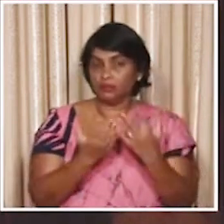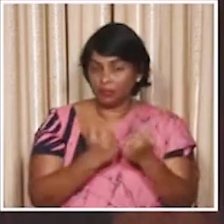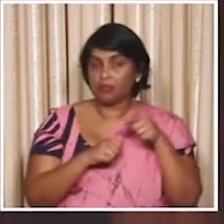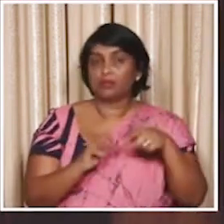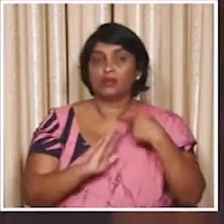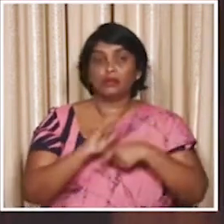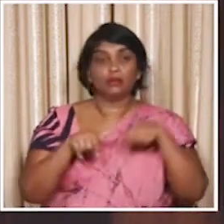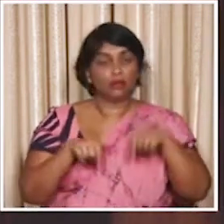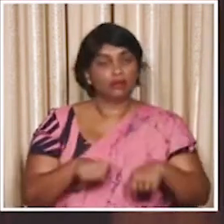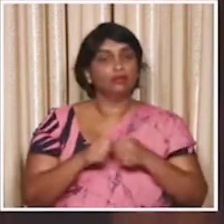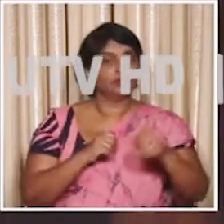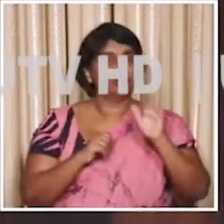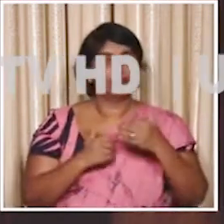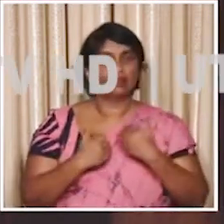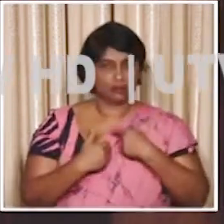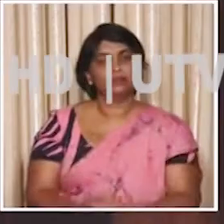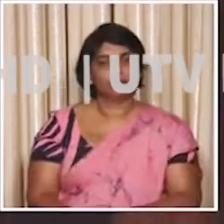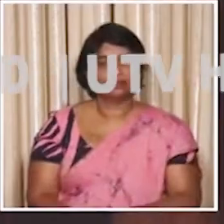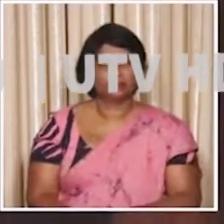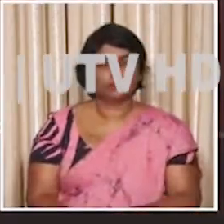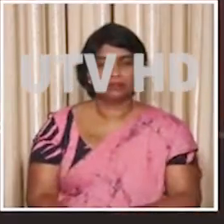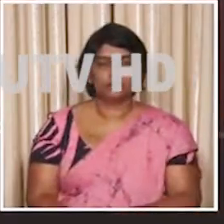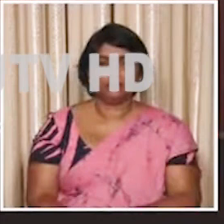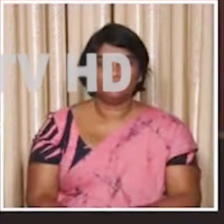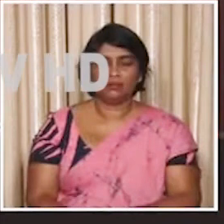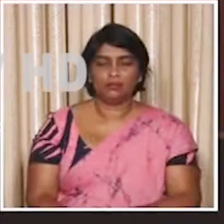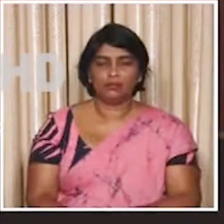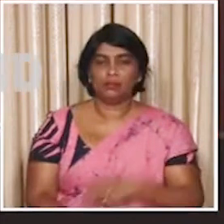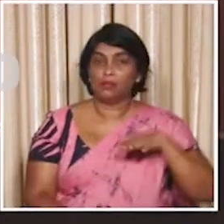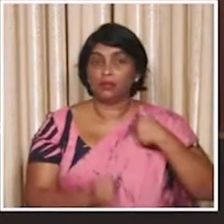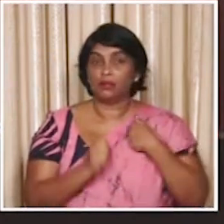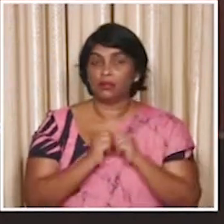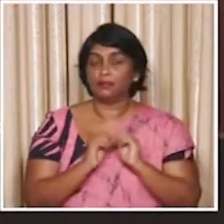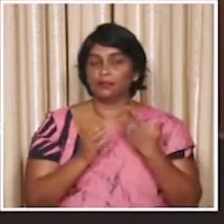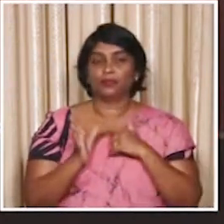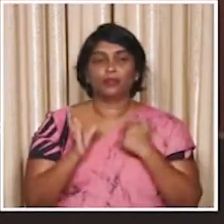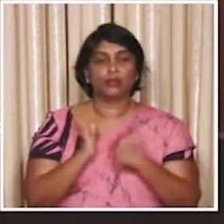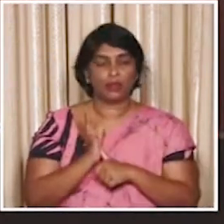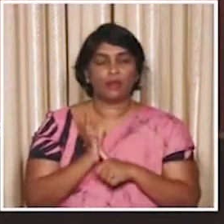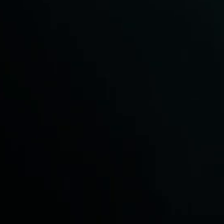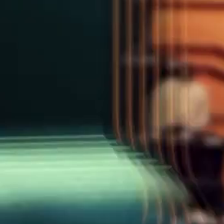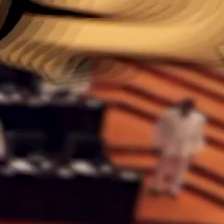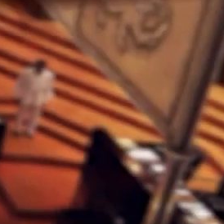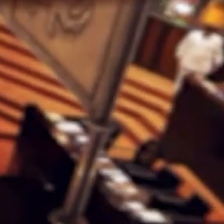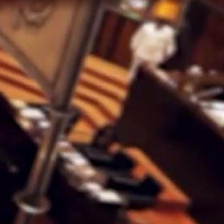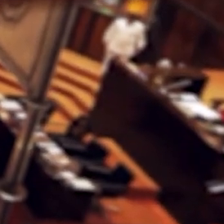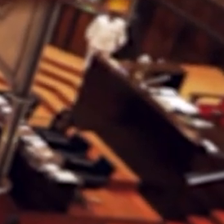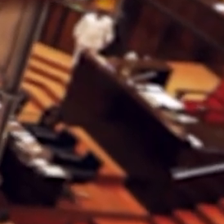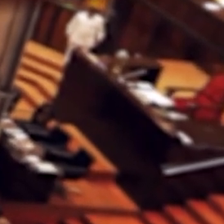ඉඳ තමයි රටක් අදත් මේ වෙනුවෙන් තියෙන්නේ. අපි ඒක කියන ඕන දැනක. හරි බොහොම ස්තුතියි අමතුමා. ප්‍රධාන වැඩකඩතු ආරම්භයේ පනත් කිටුම්පත් පිළිගැන්වීම